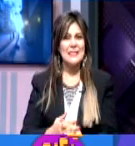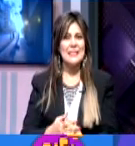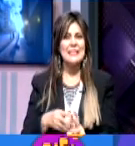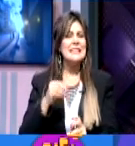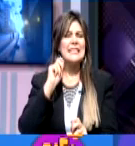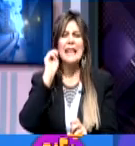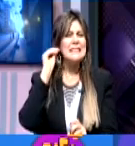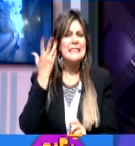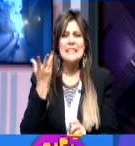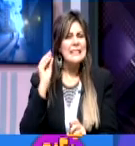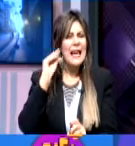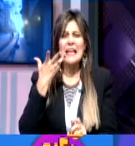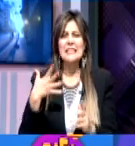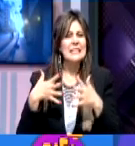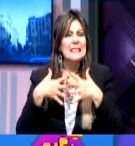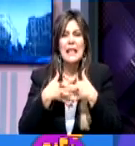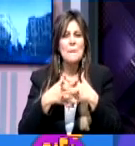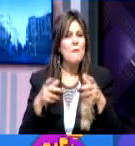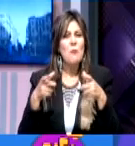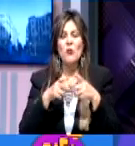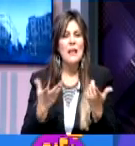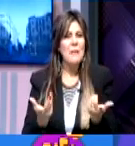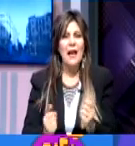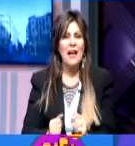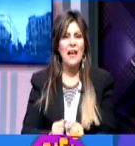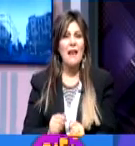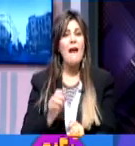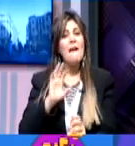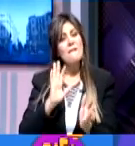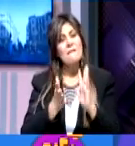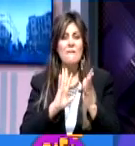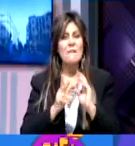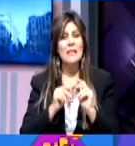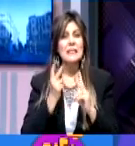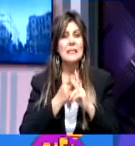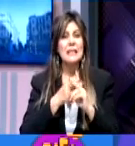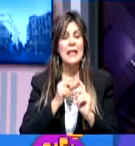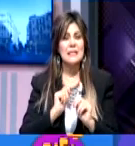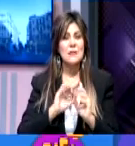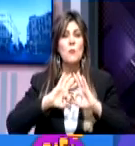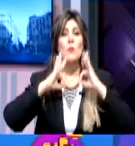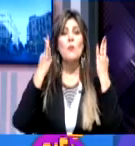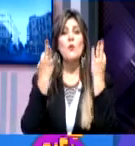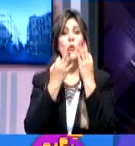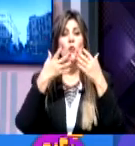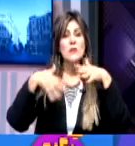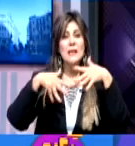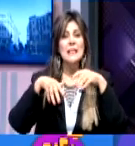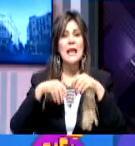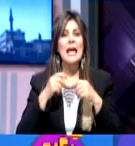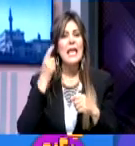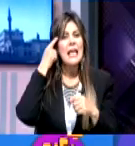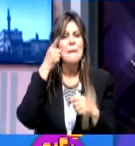كمصطلح في المجتمع، في بعض الناس من اسر ذوي الاعاقه بتفهم كلمه دمج التعليم